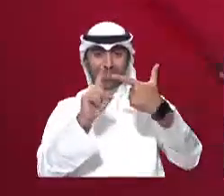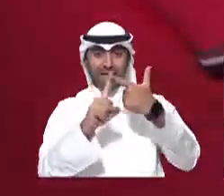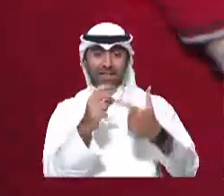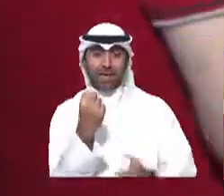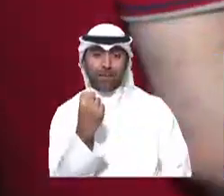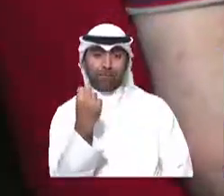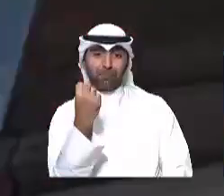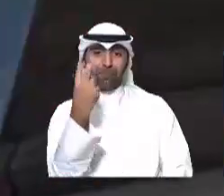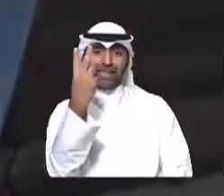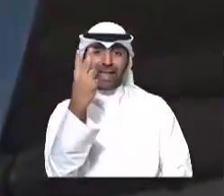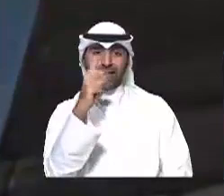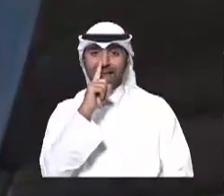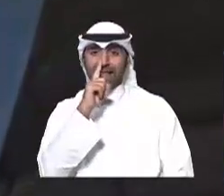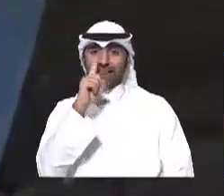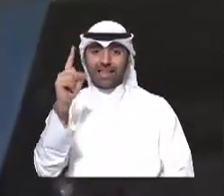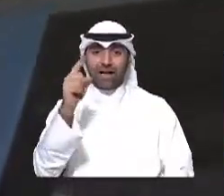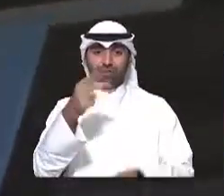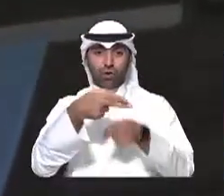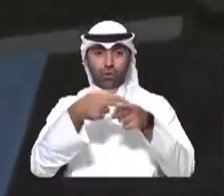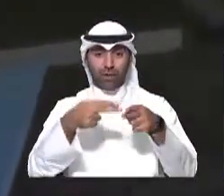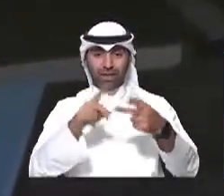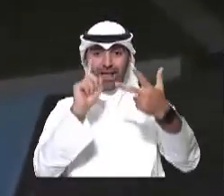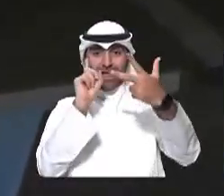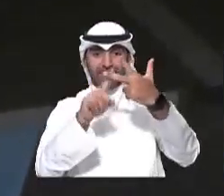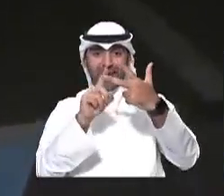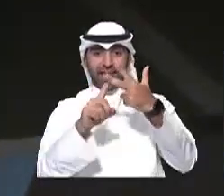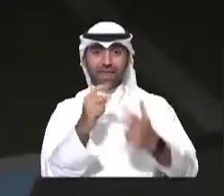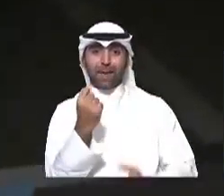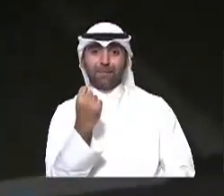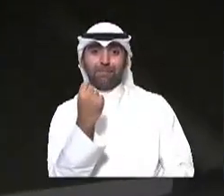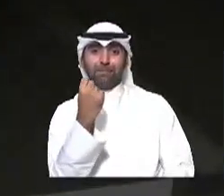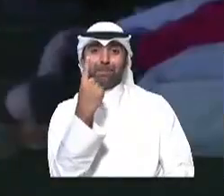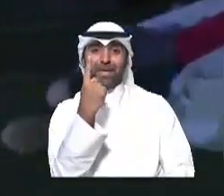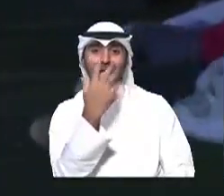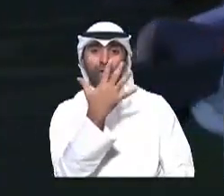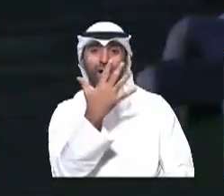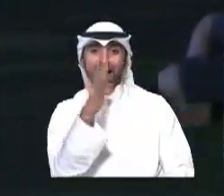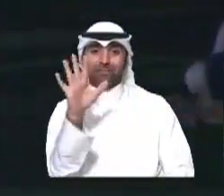تعليمية تساعد الكبار والصغار على فهم المسؤولية تجاه